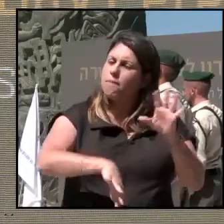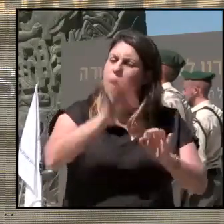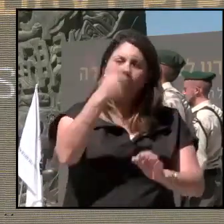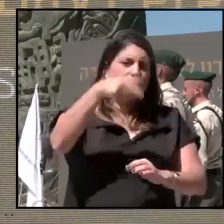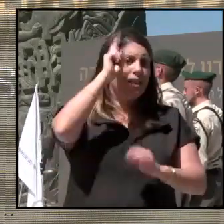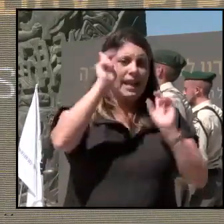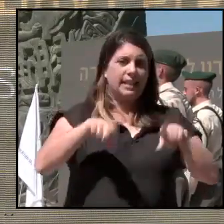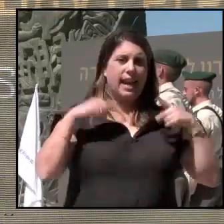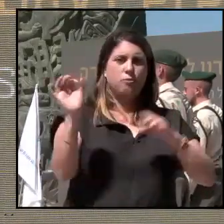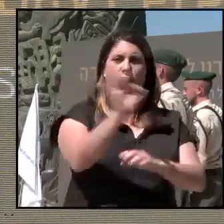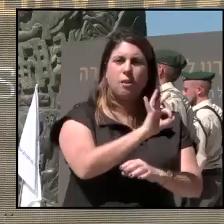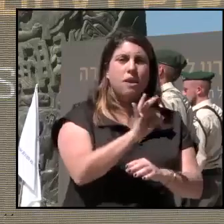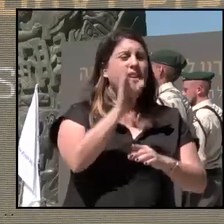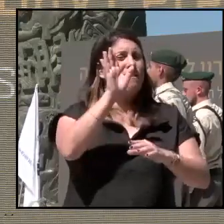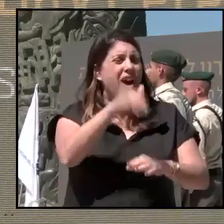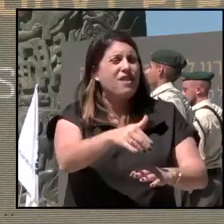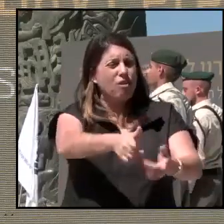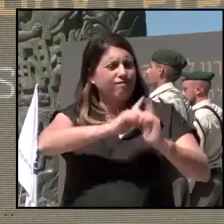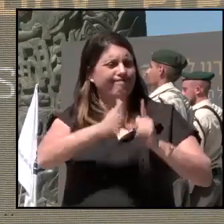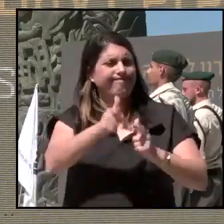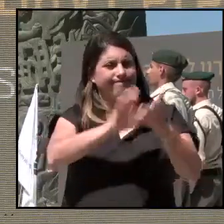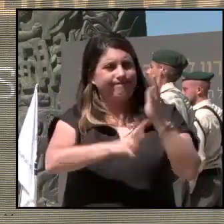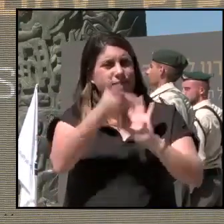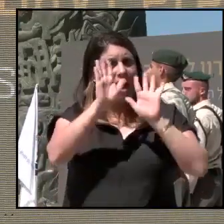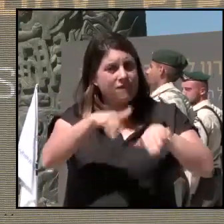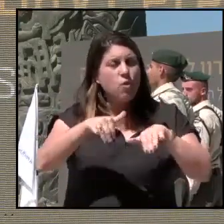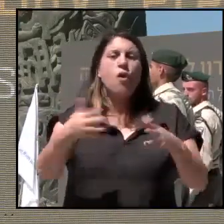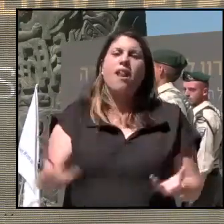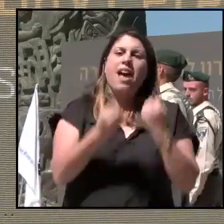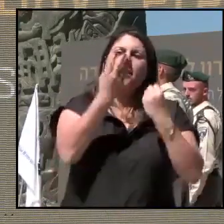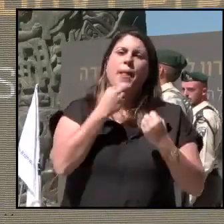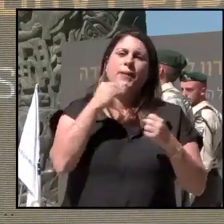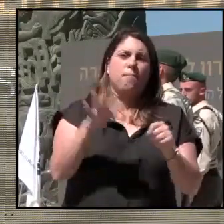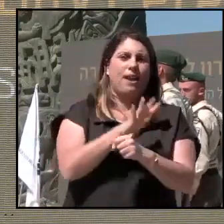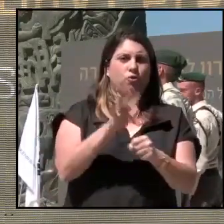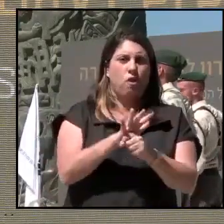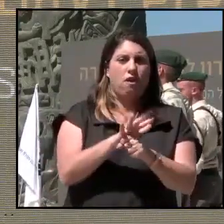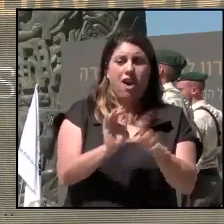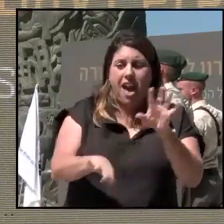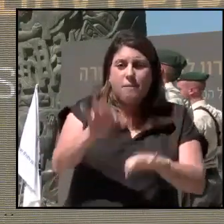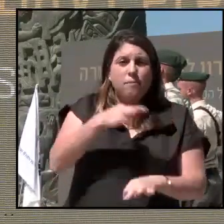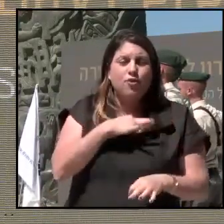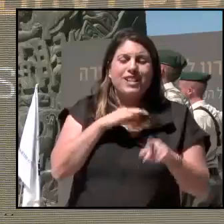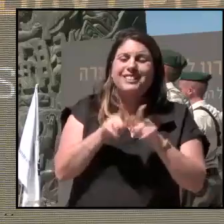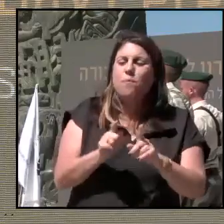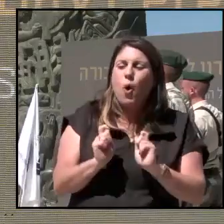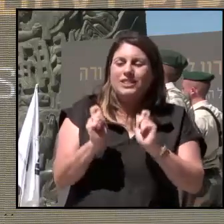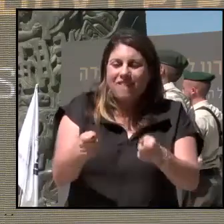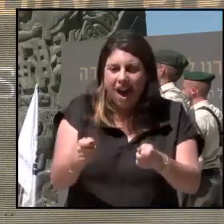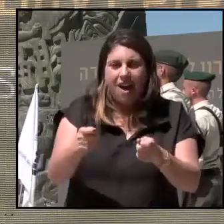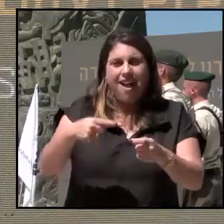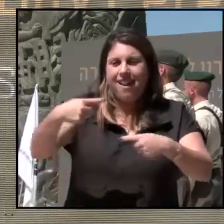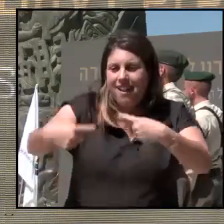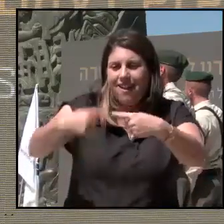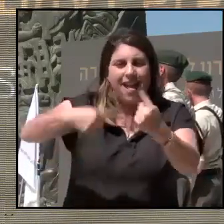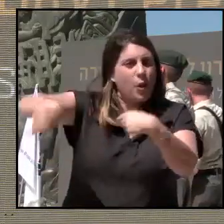לסכן את חייהם, ובתוך התופת והזוועות, להציל יהודים בשואה. אותה בחירה עבורי היא צוואה לכל תושבי הארץ,